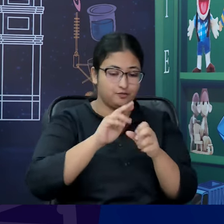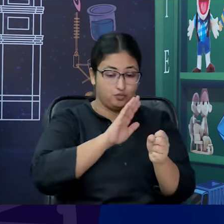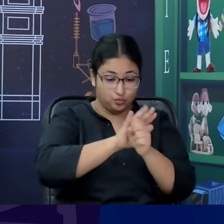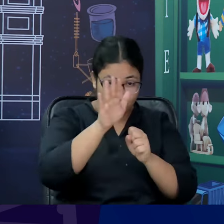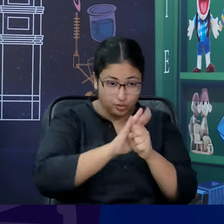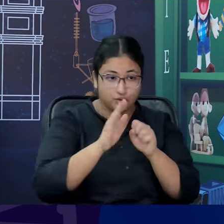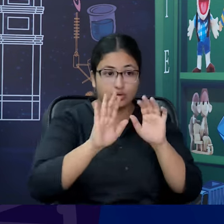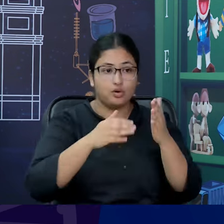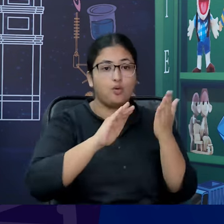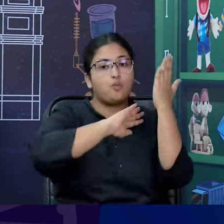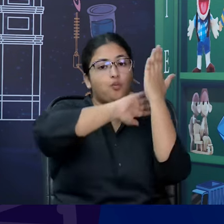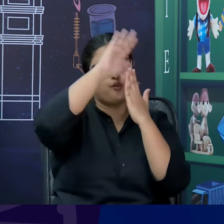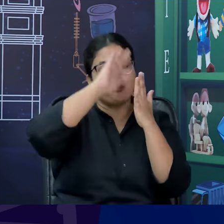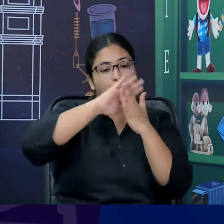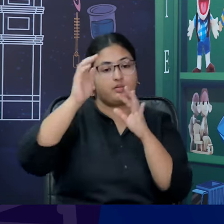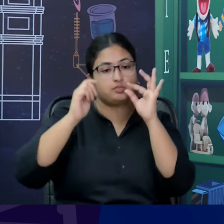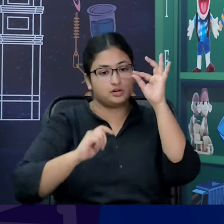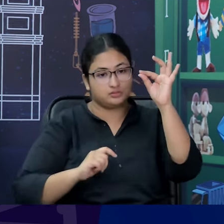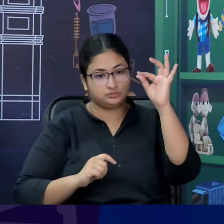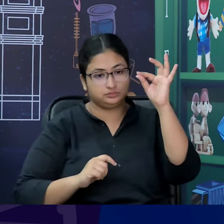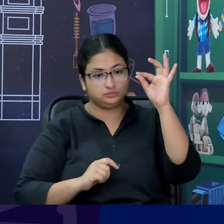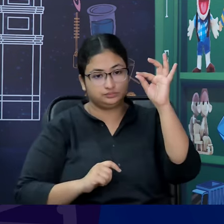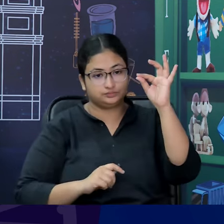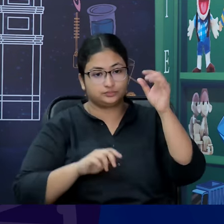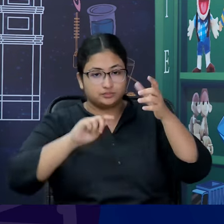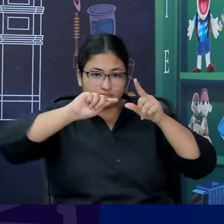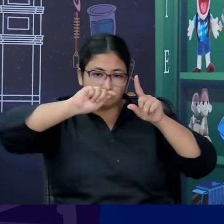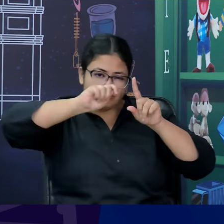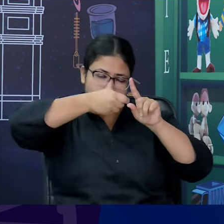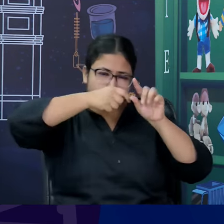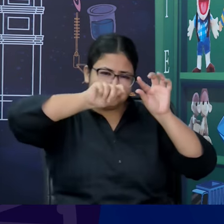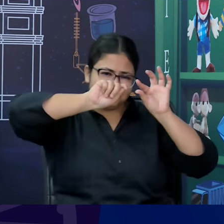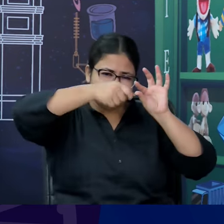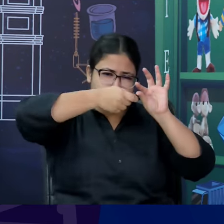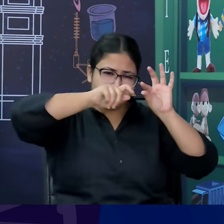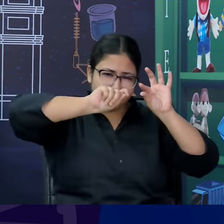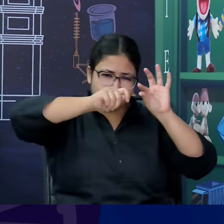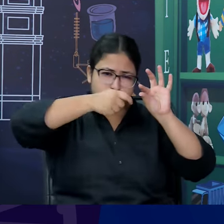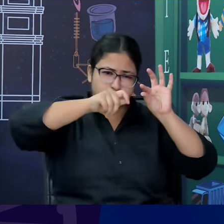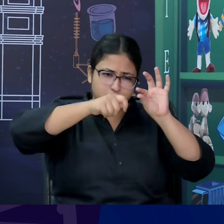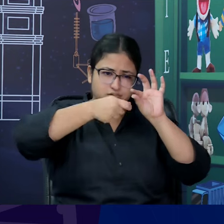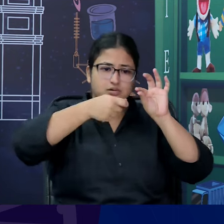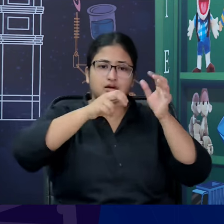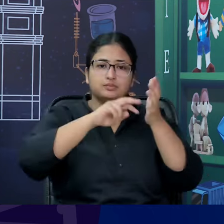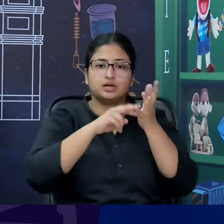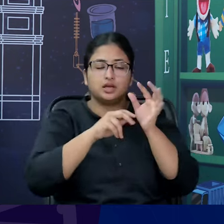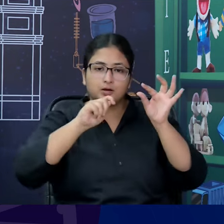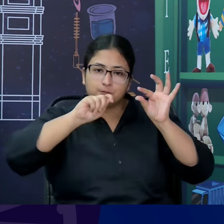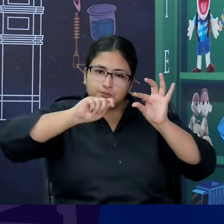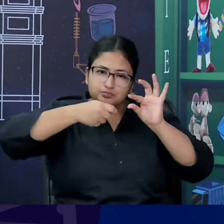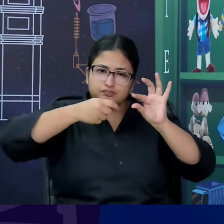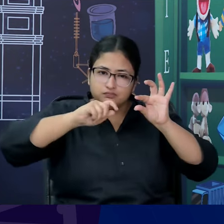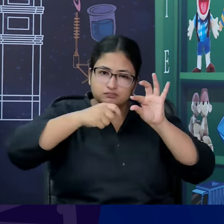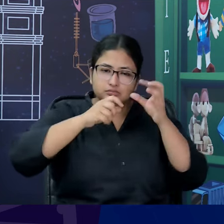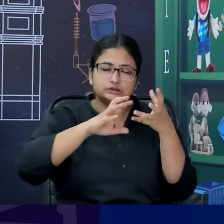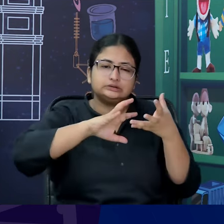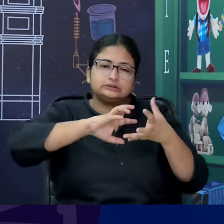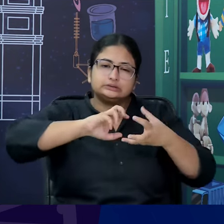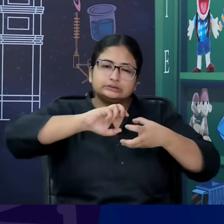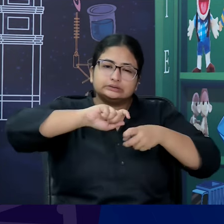करेंगे तो पेच कस से पेच को कसा जाता है और पेच धीरे-धीरे अपनी सही जगह जानकर उसकी